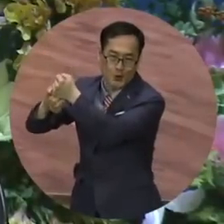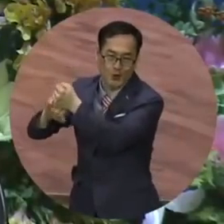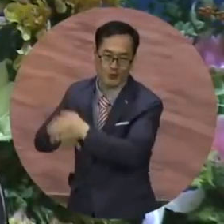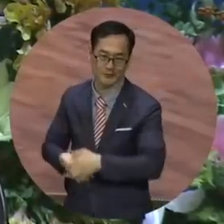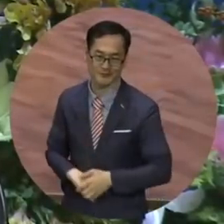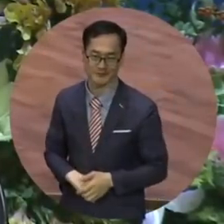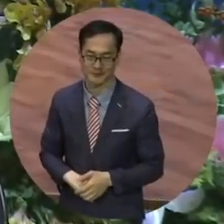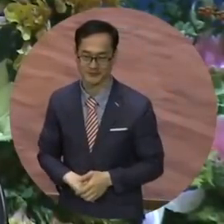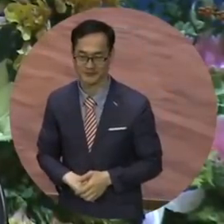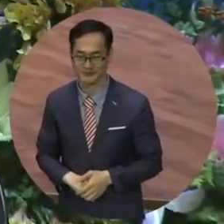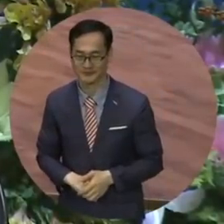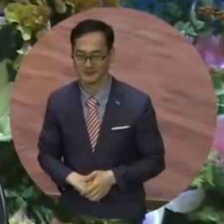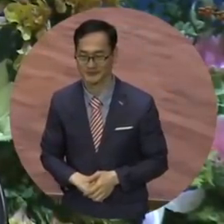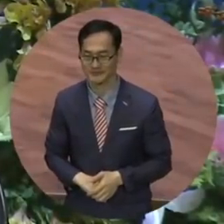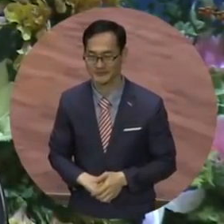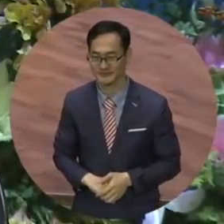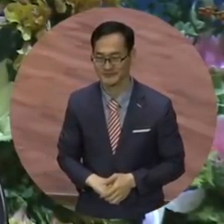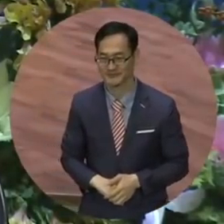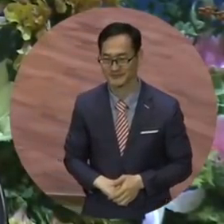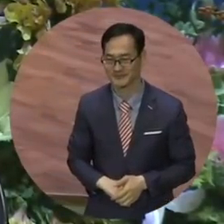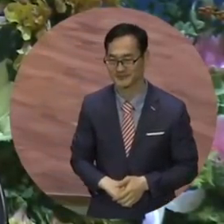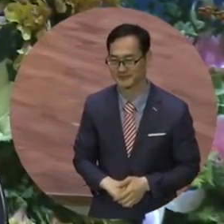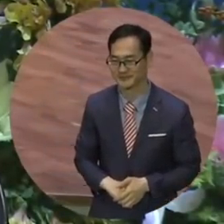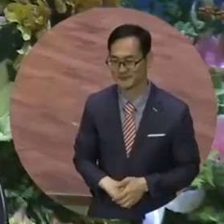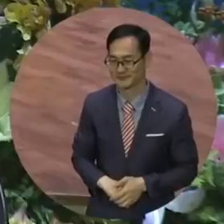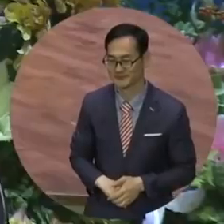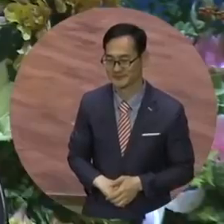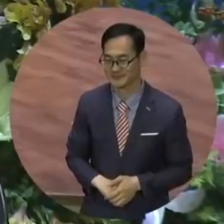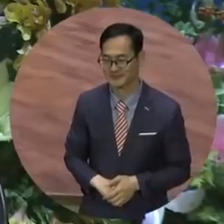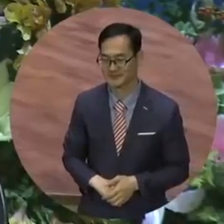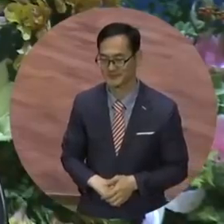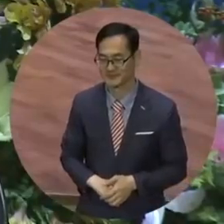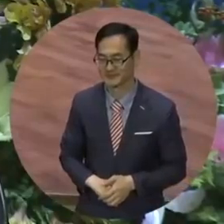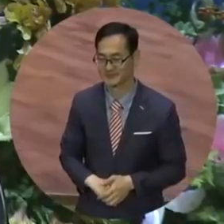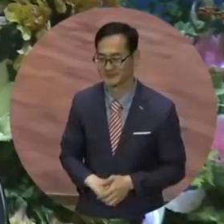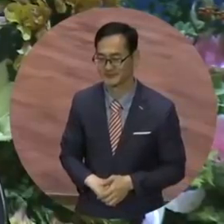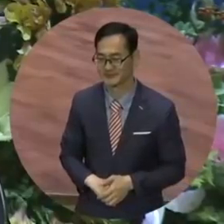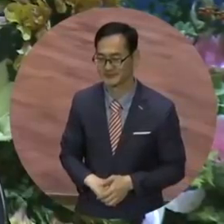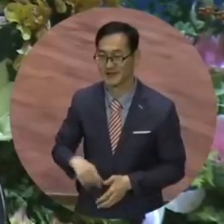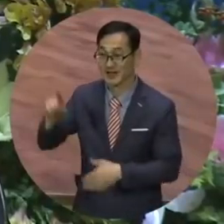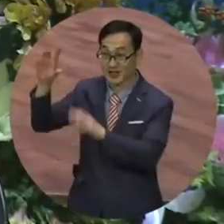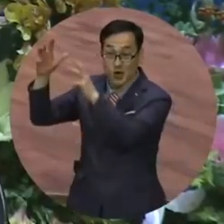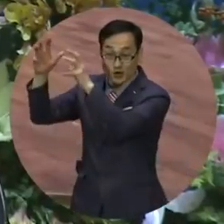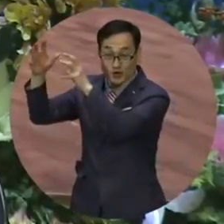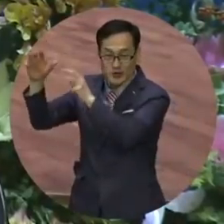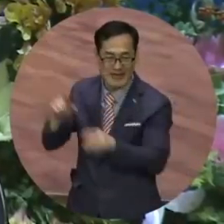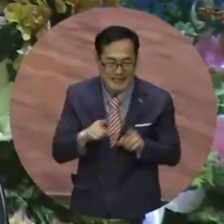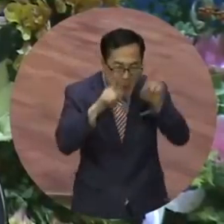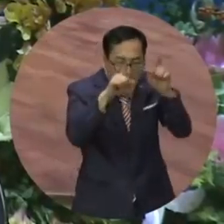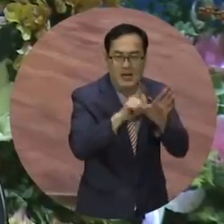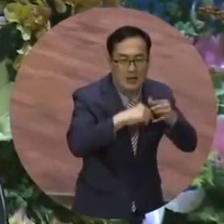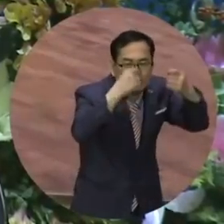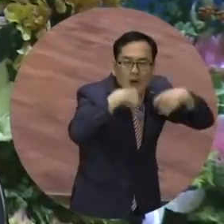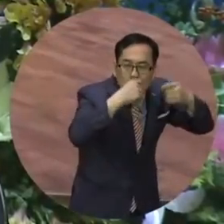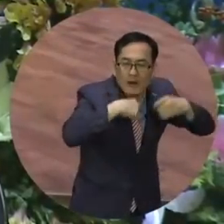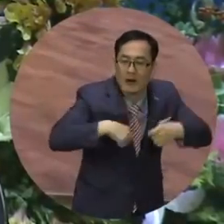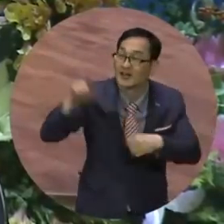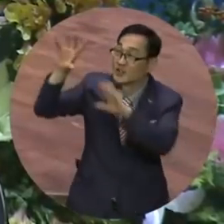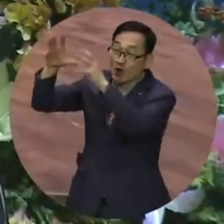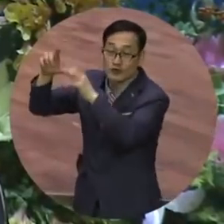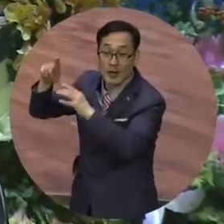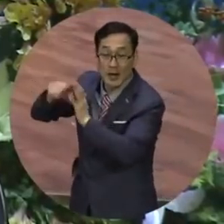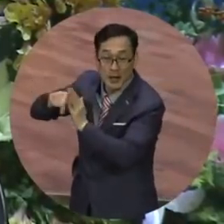뭐 순간적으로 눈물이 나지만 그걸 며칠로 그래 안 해요. 천국 환송식 하면 천국 가셨기 때문에